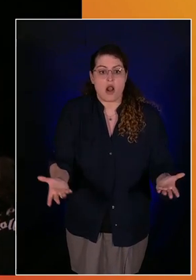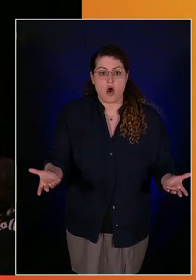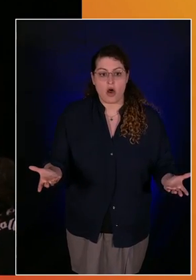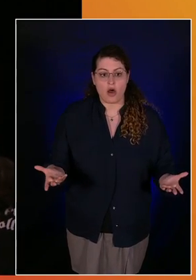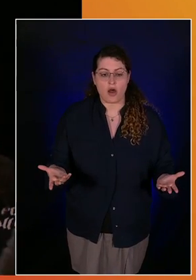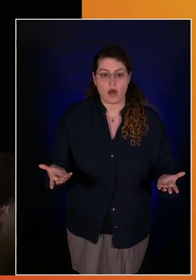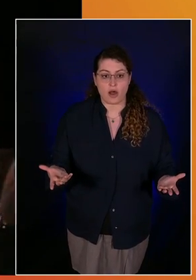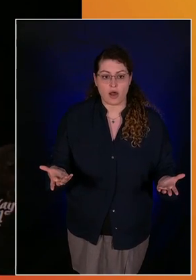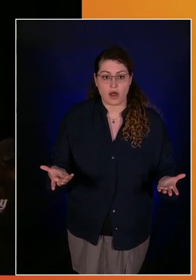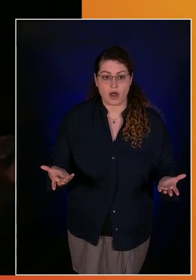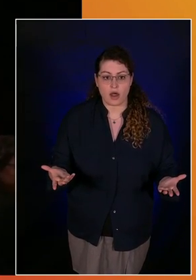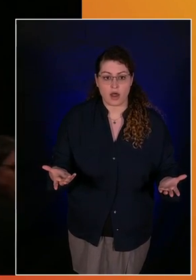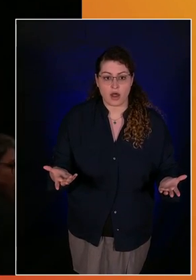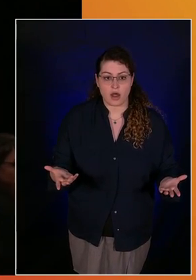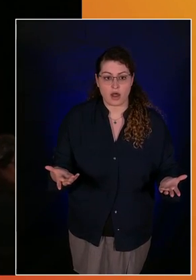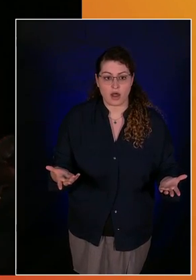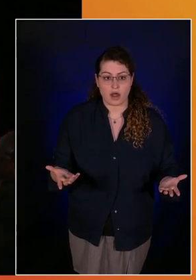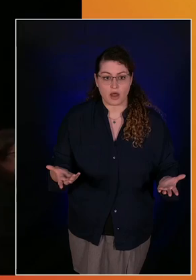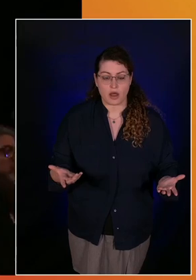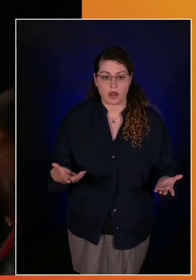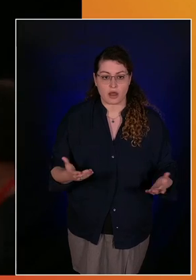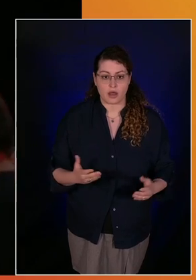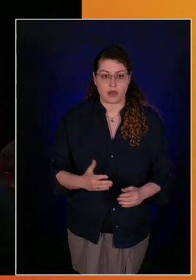alors va envir la scè